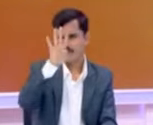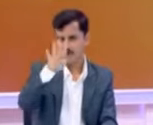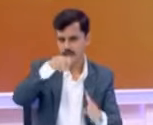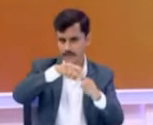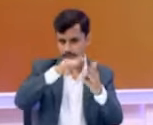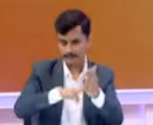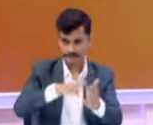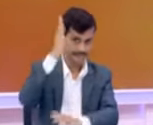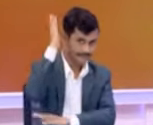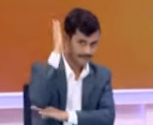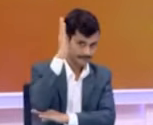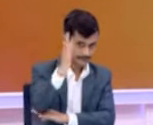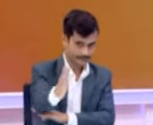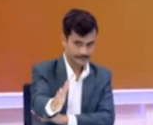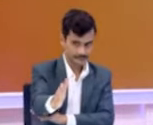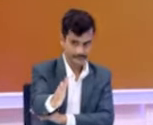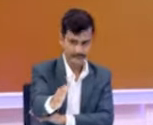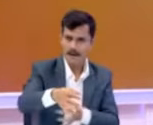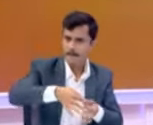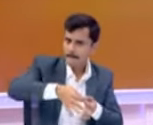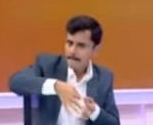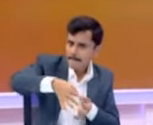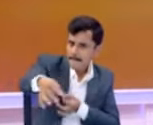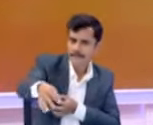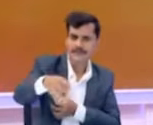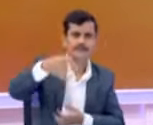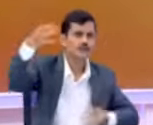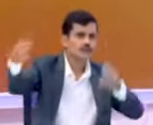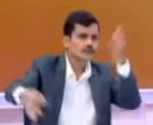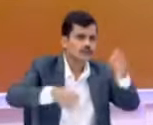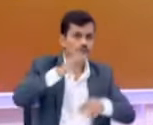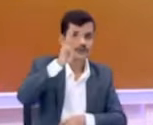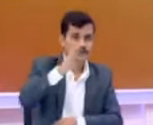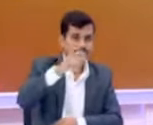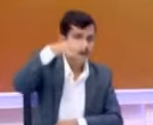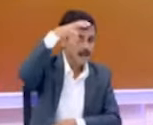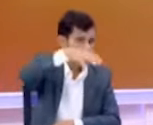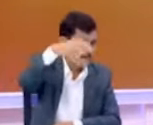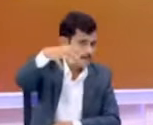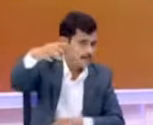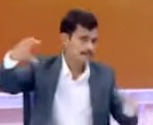किलोमीटर्स लेंथ होगी और 3 नए स्टेशन इससे जुड़ेंगे।